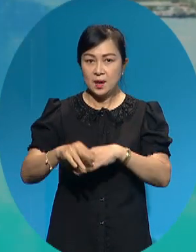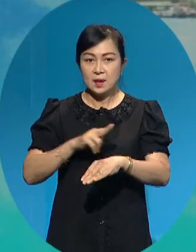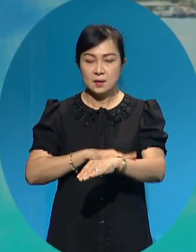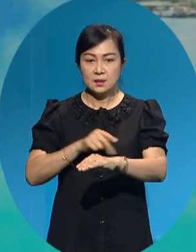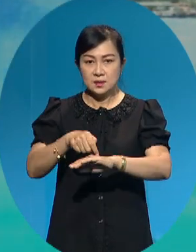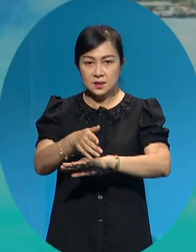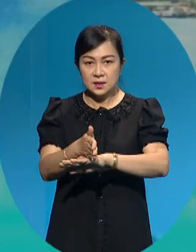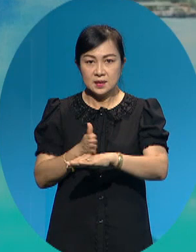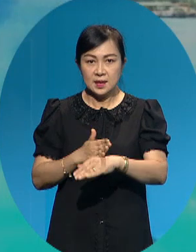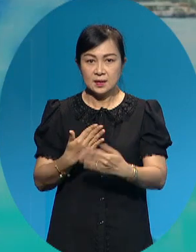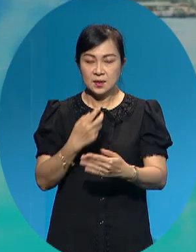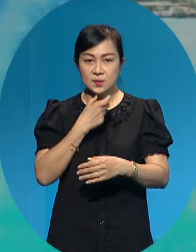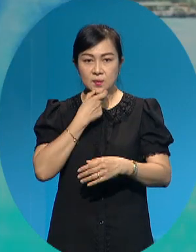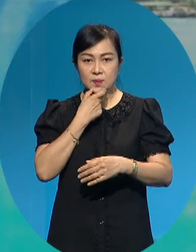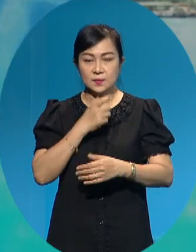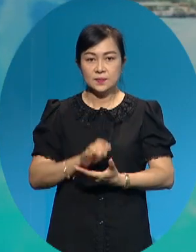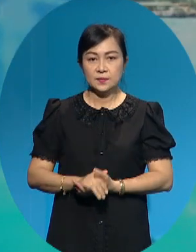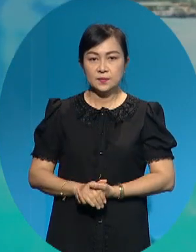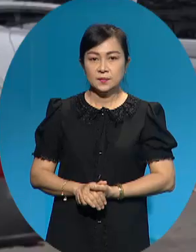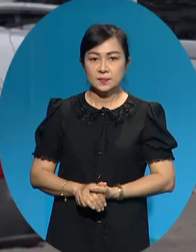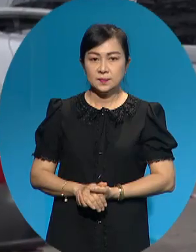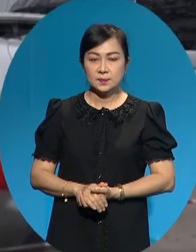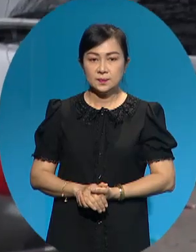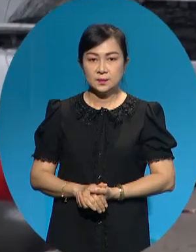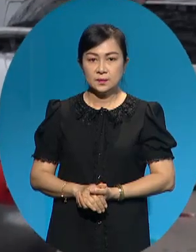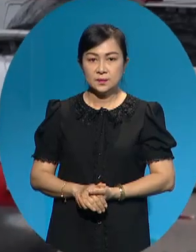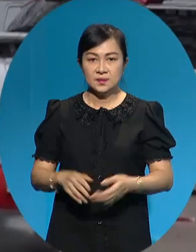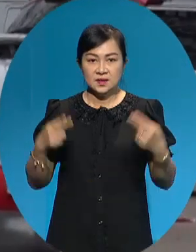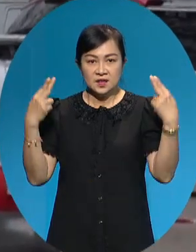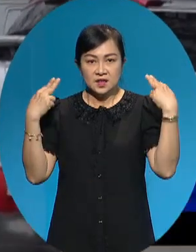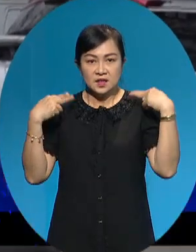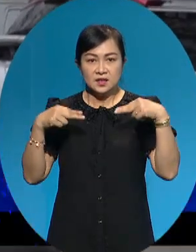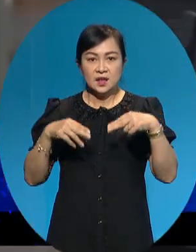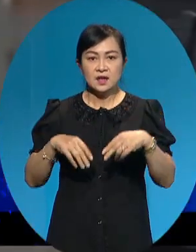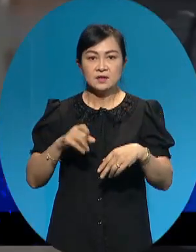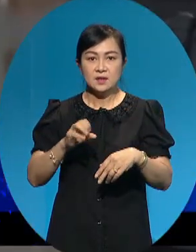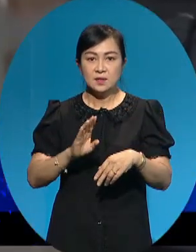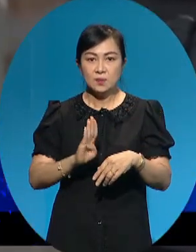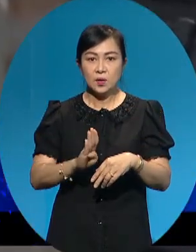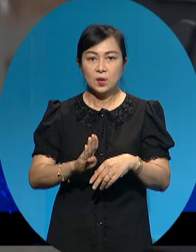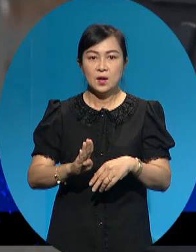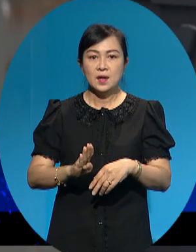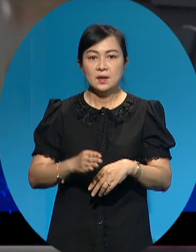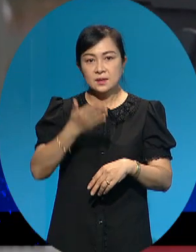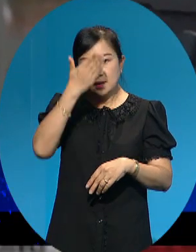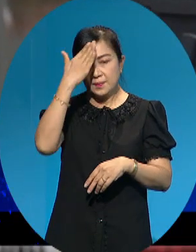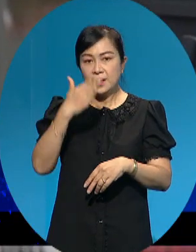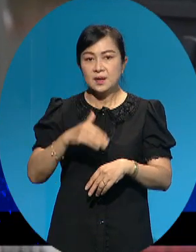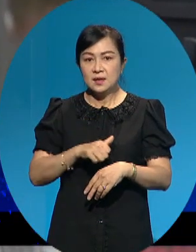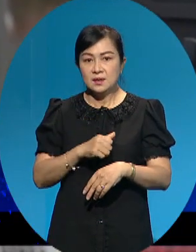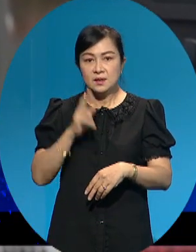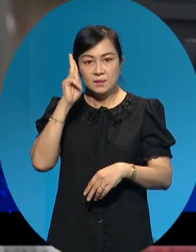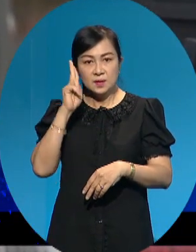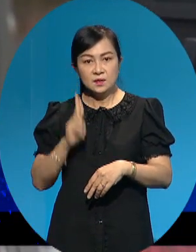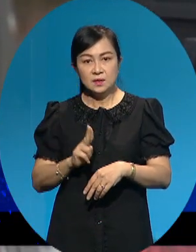lực lượng chức năng đang tiến hành điều tra vụ việc cảnh sát thị trấn rotenberg và các cung túi viên cho biết nghi phạm là một